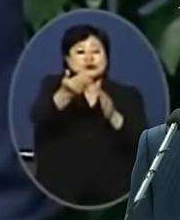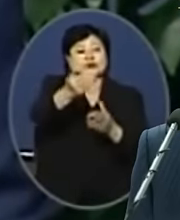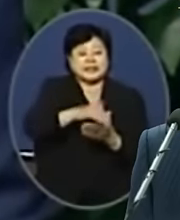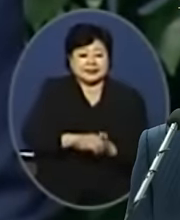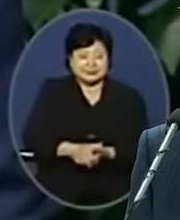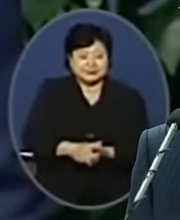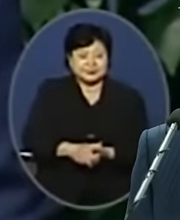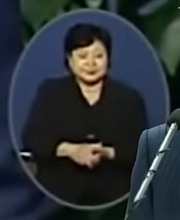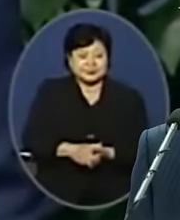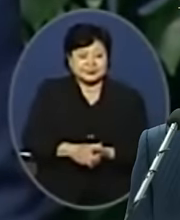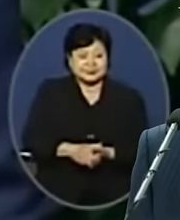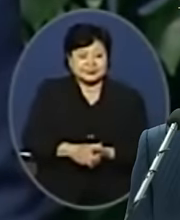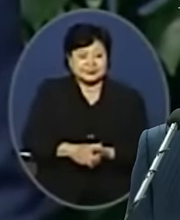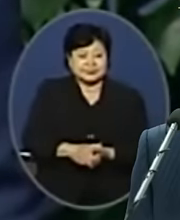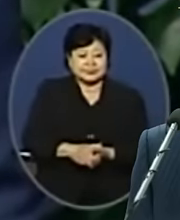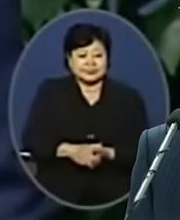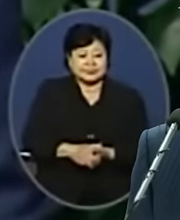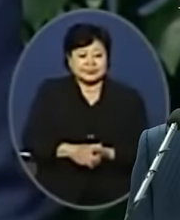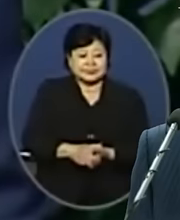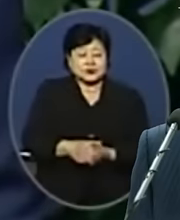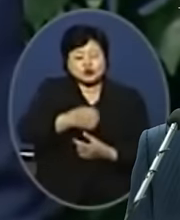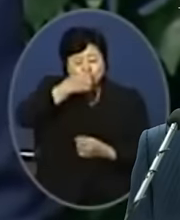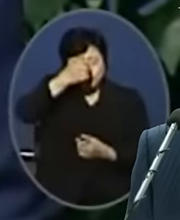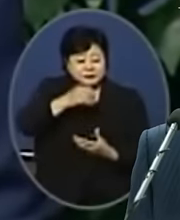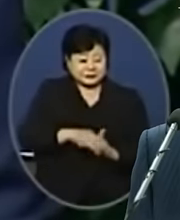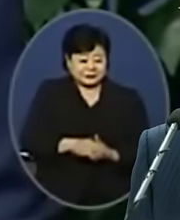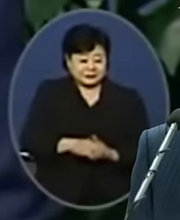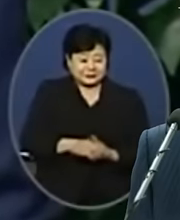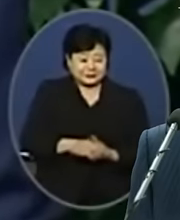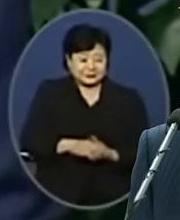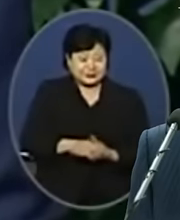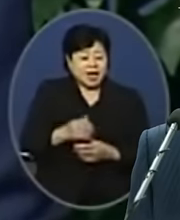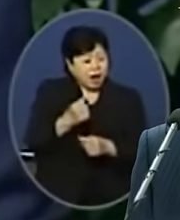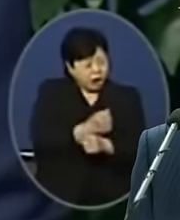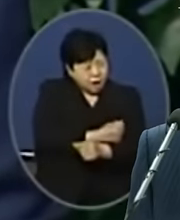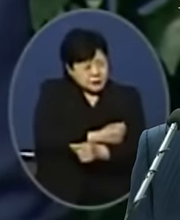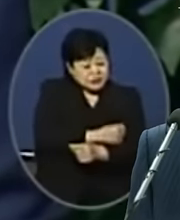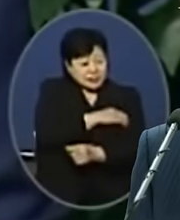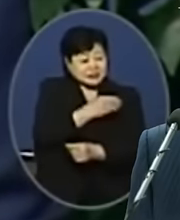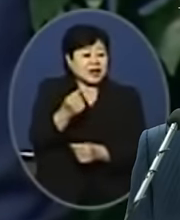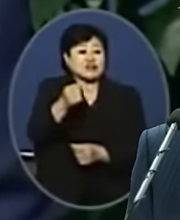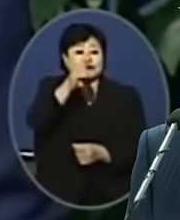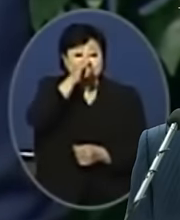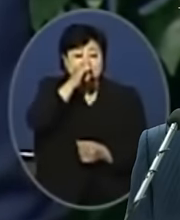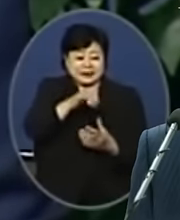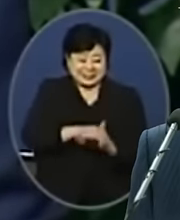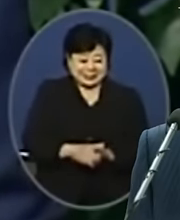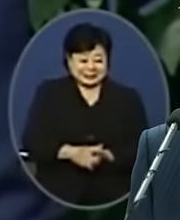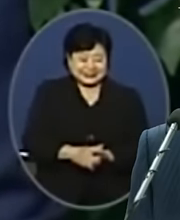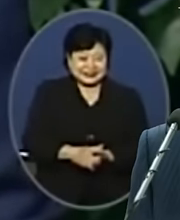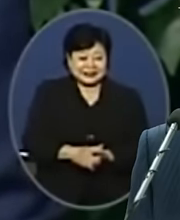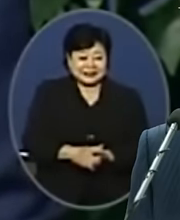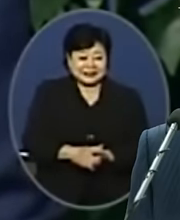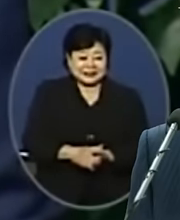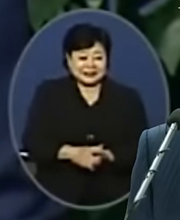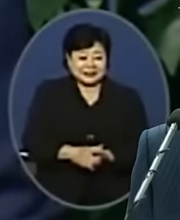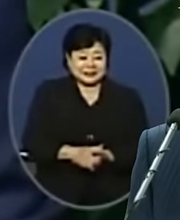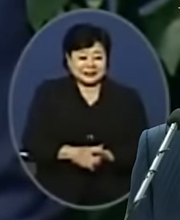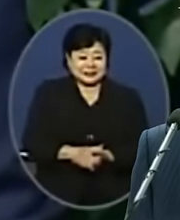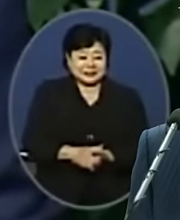주시는 것입니다. 그 꿈은 엄청난 능력을 가지고 계신 것입니다.